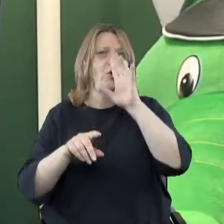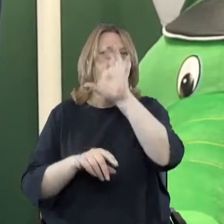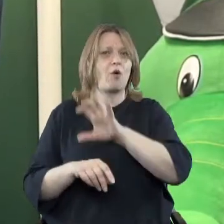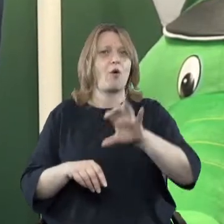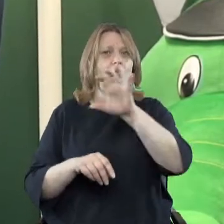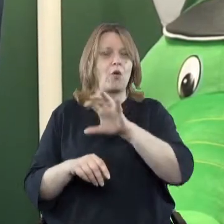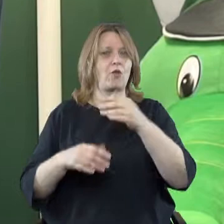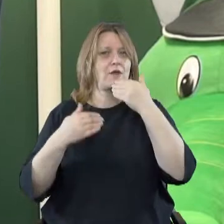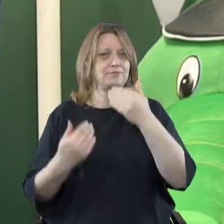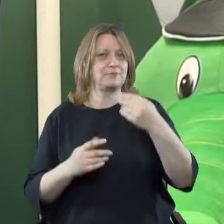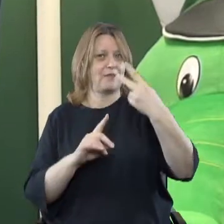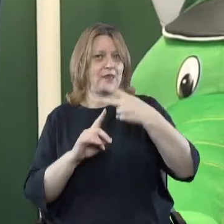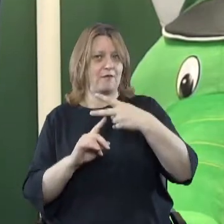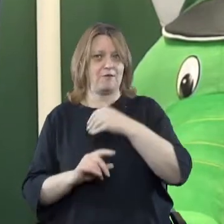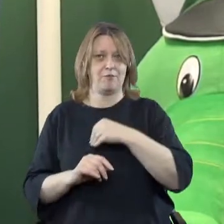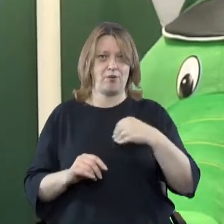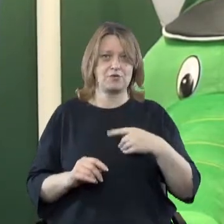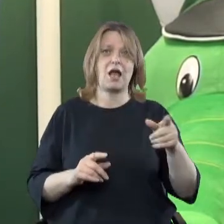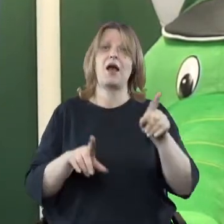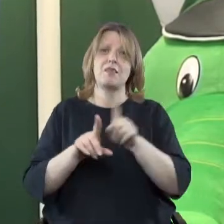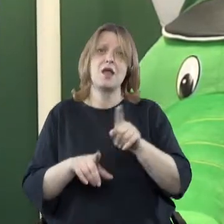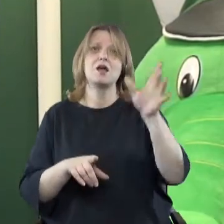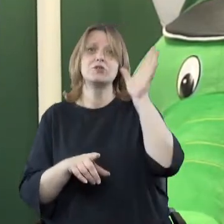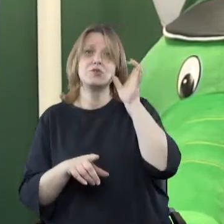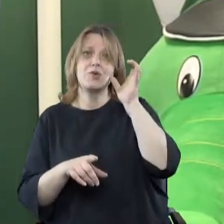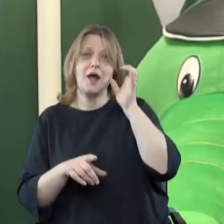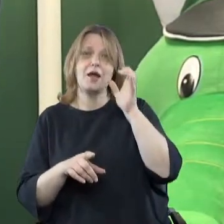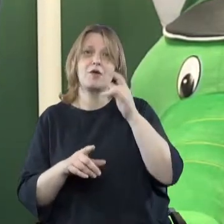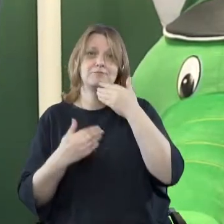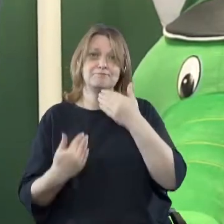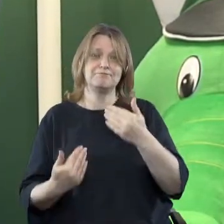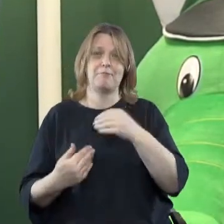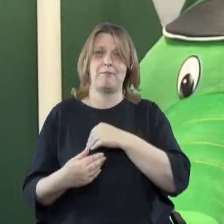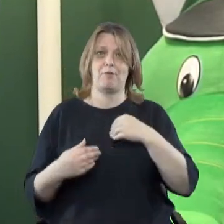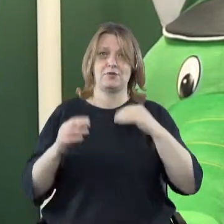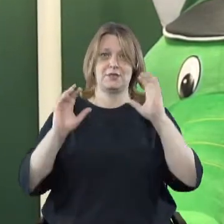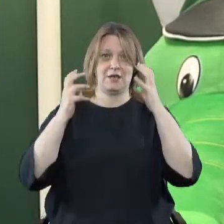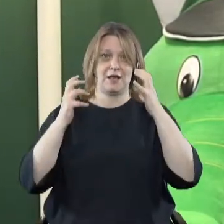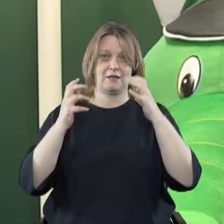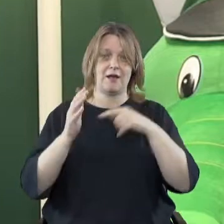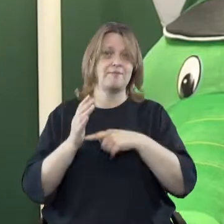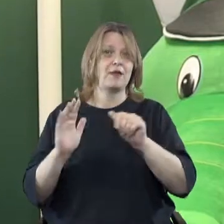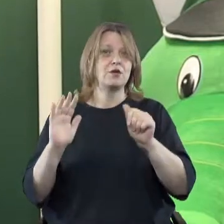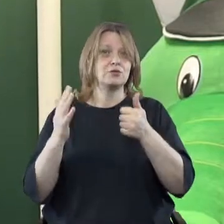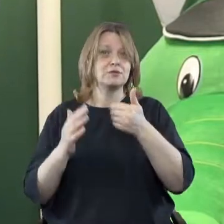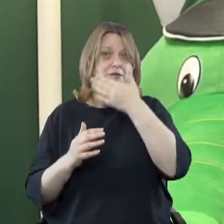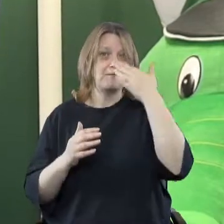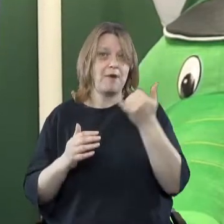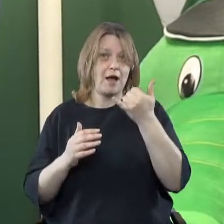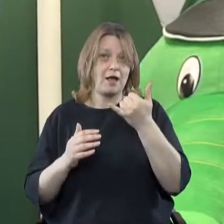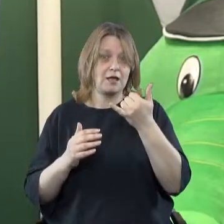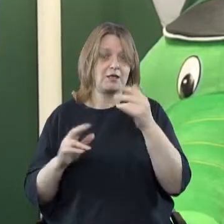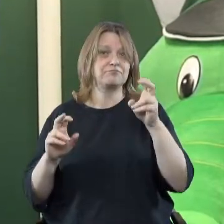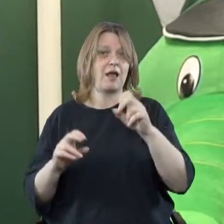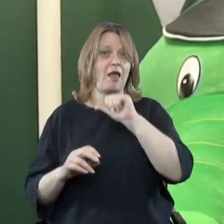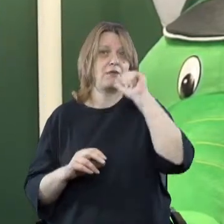polskiej telewizji, czy też słuchają za pośrednictwem polskiego radia. 6 maja, Europejski Dzień Bezpieczeństwa Ruchu